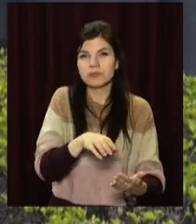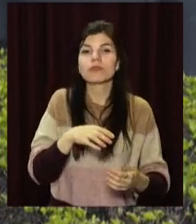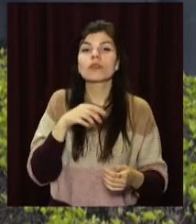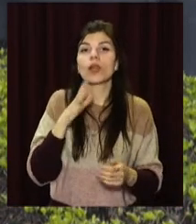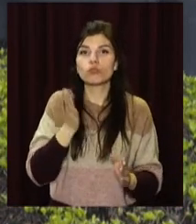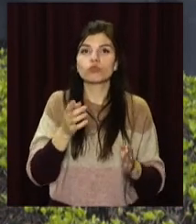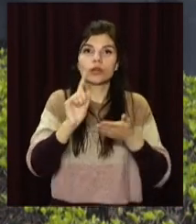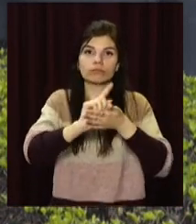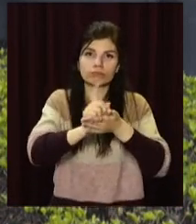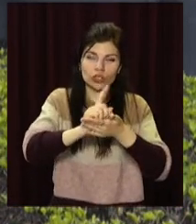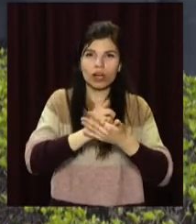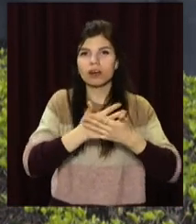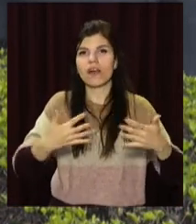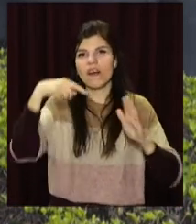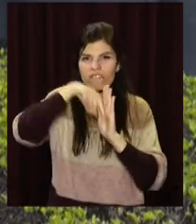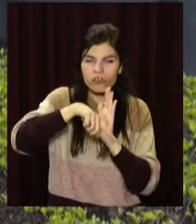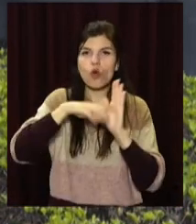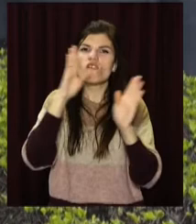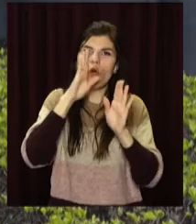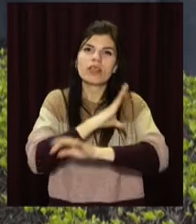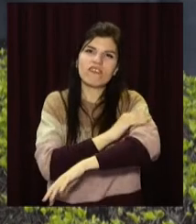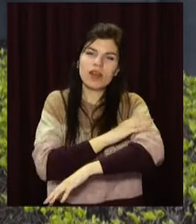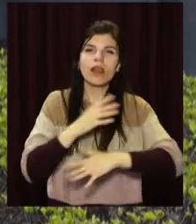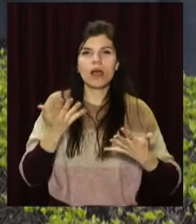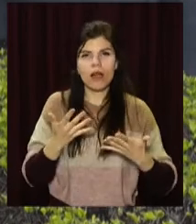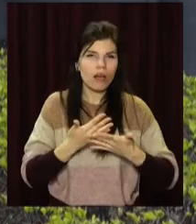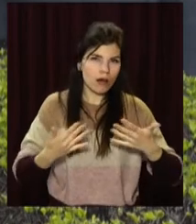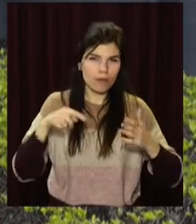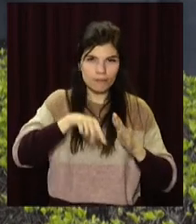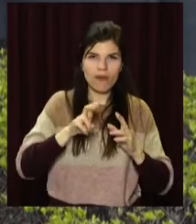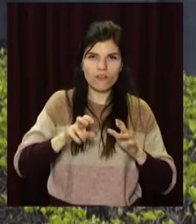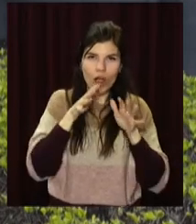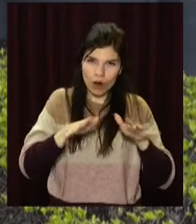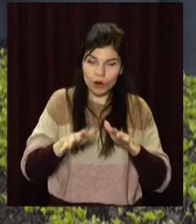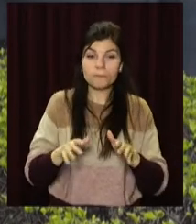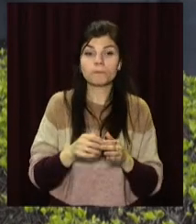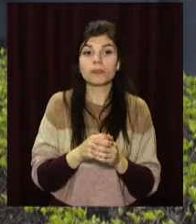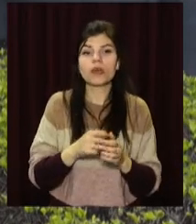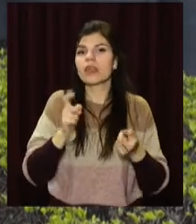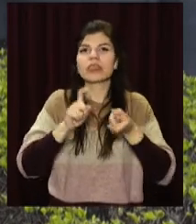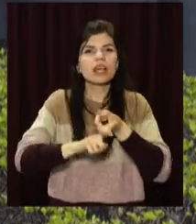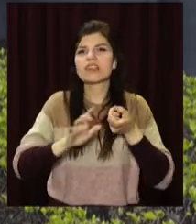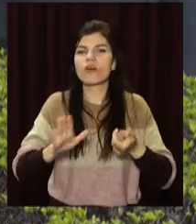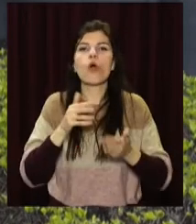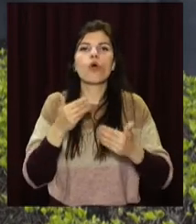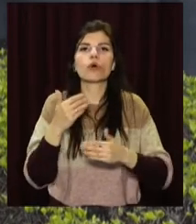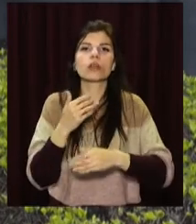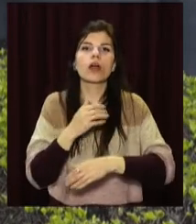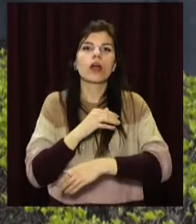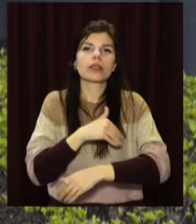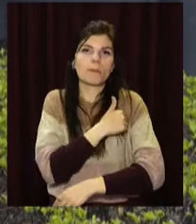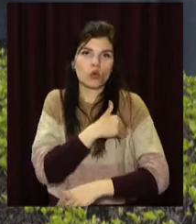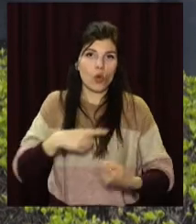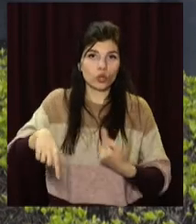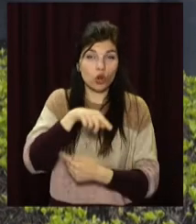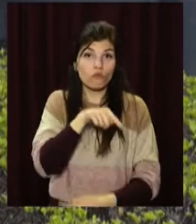змонтовані датчики наружнього і внутрішнього повітря, які не завісимо від температури окружаючої середи,